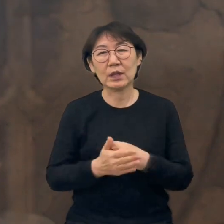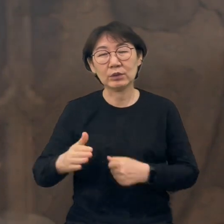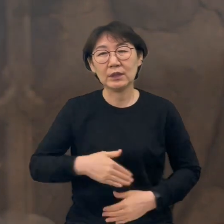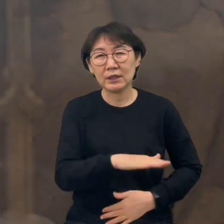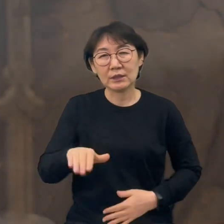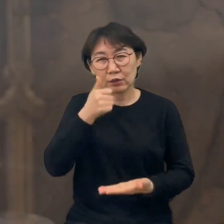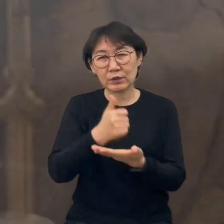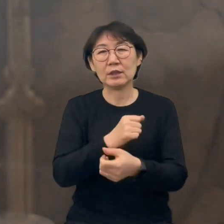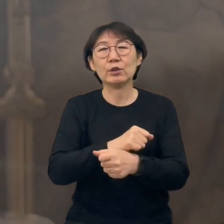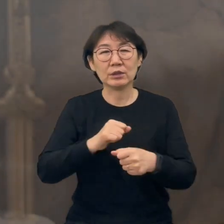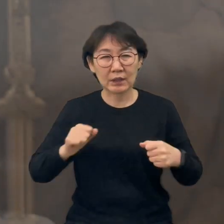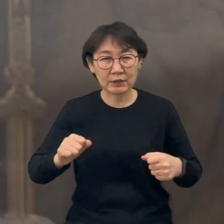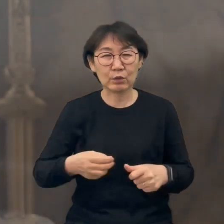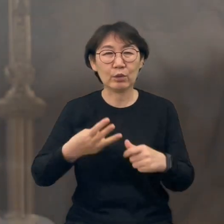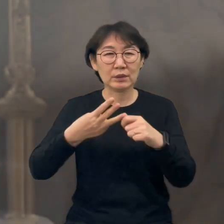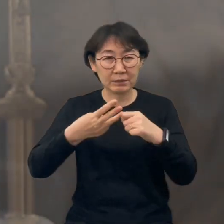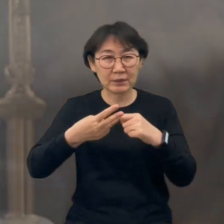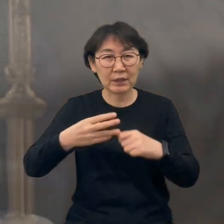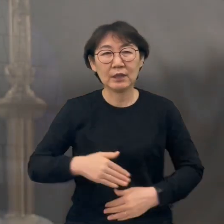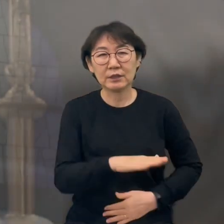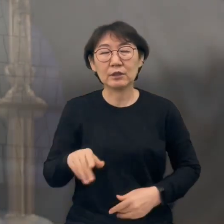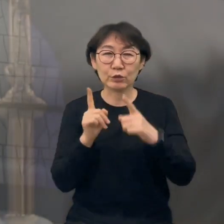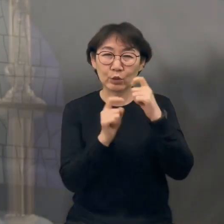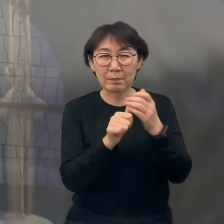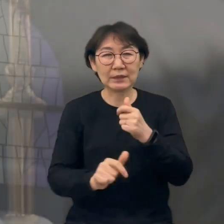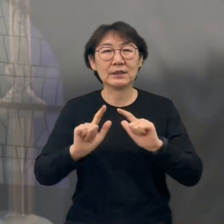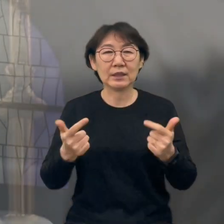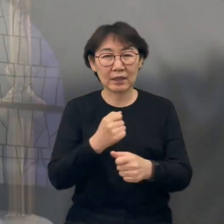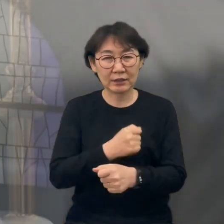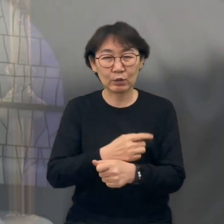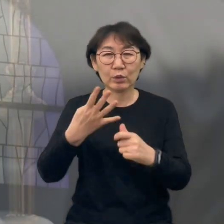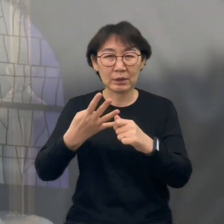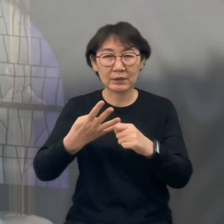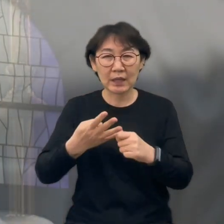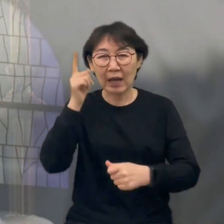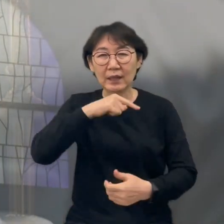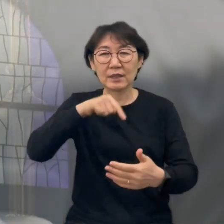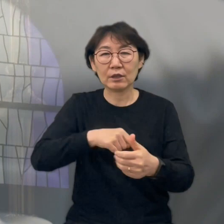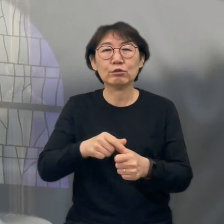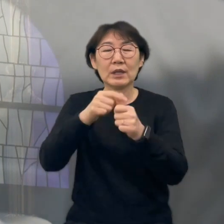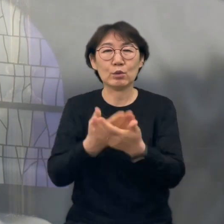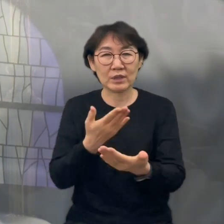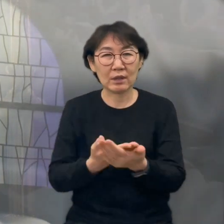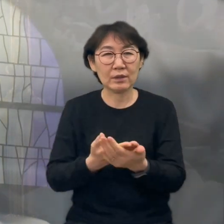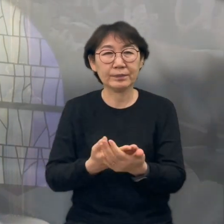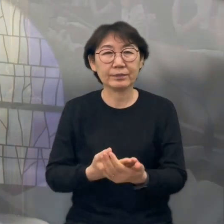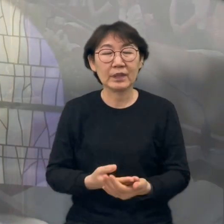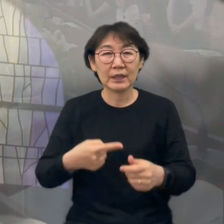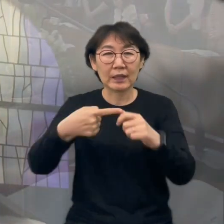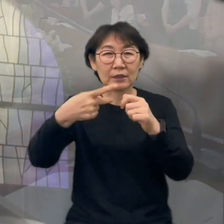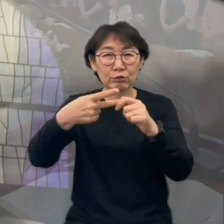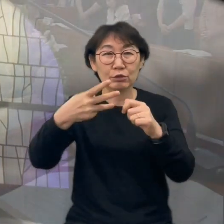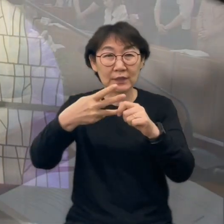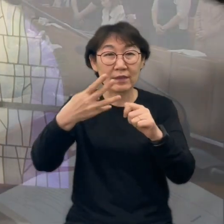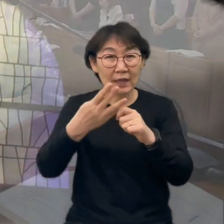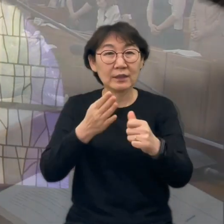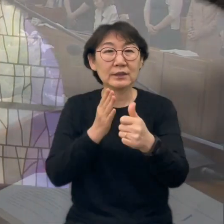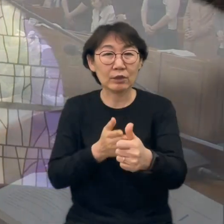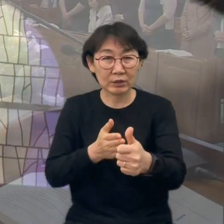일을 저희가 용서하오니 저희 죄를 용서하시고 저희를 유혹에 빠지지 않게 하시고 악에서